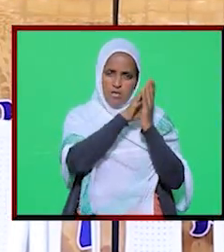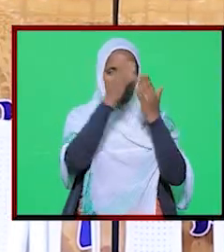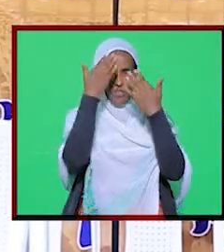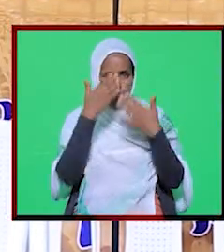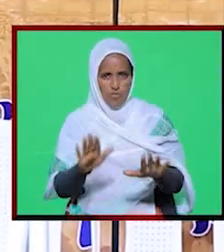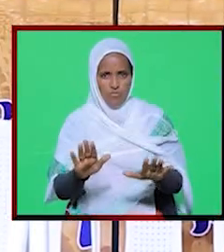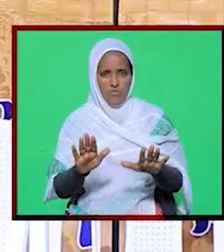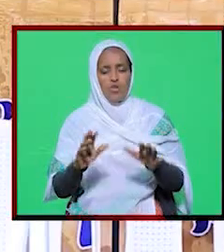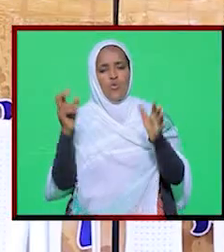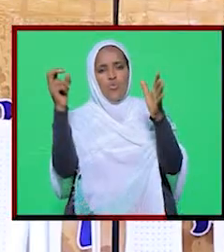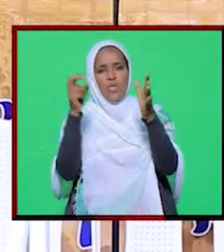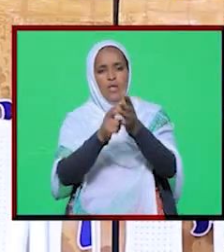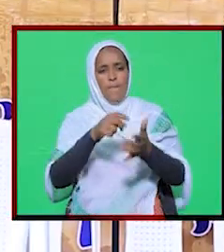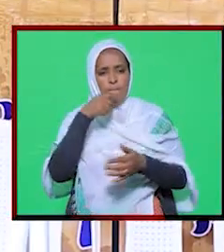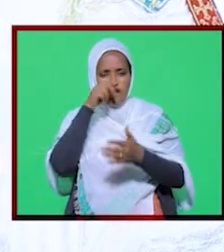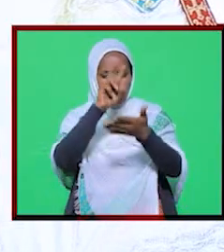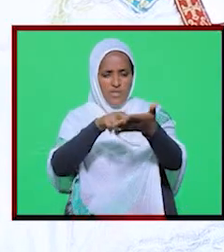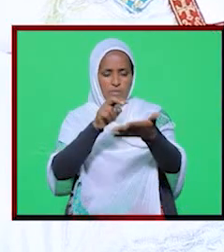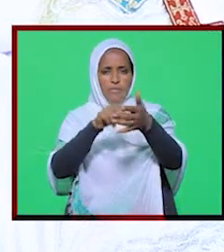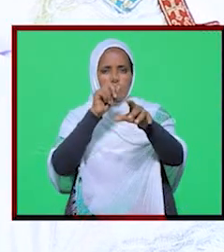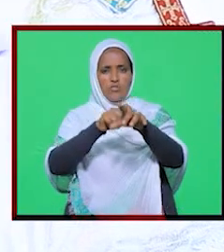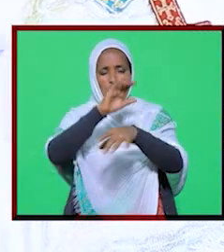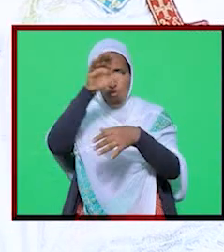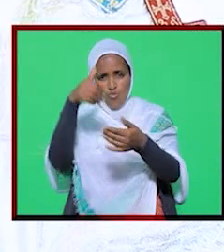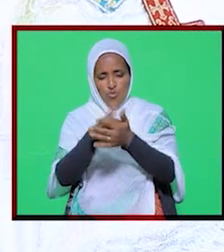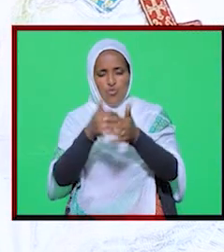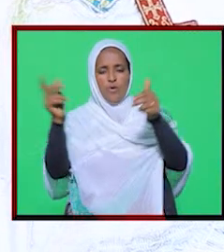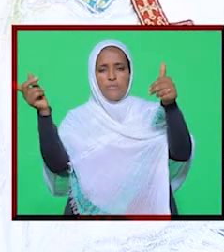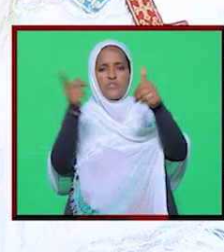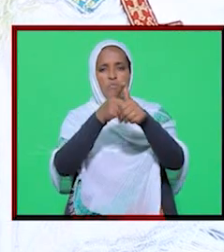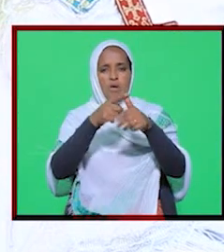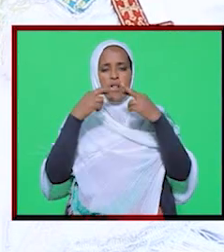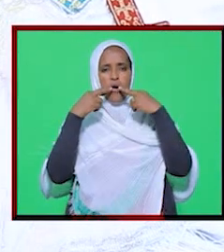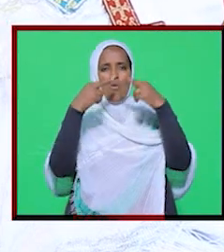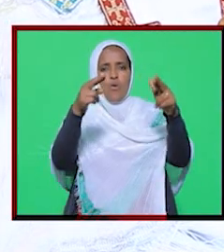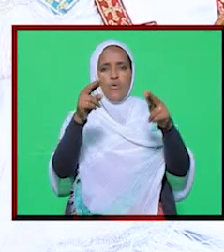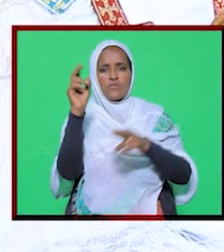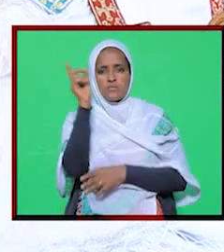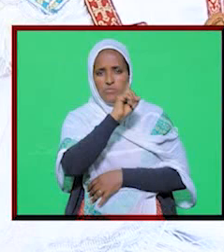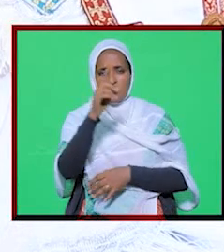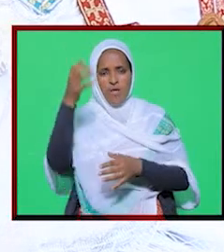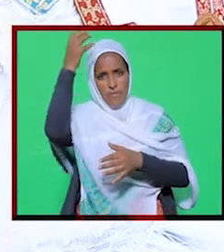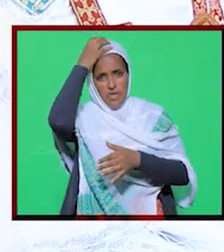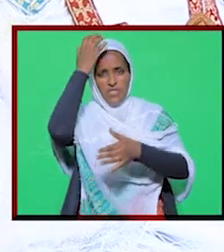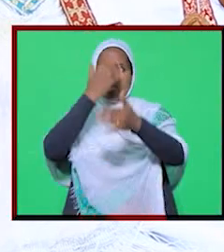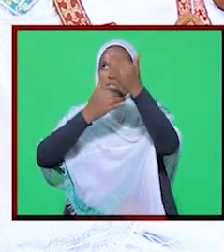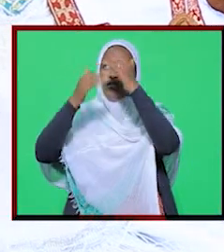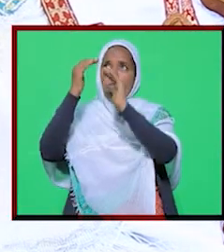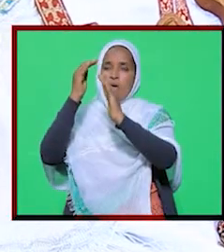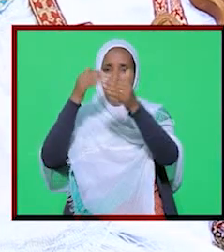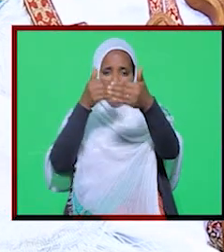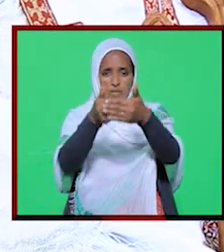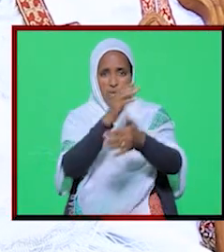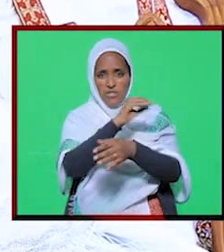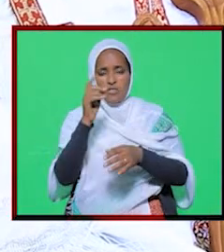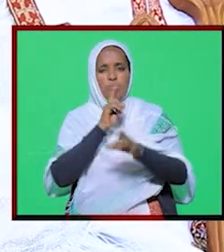አታውቅም። ወንጌል በሚነበብበት ጊዜ ሁሉ የመጀመሪያው አዋጅ ምንድነው? መንግስተ ሰማያት